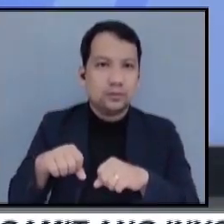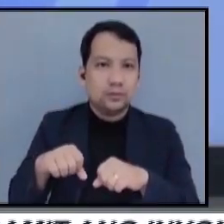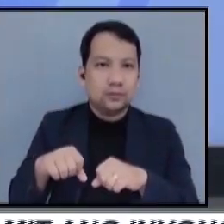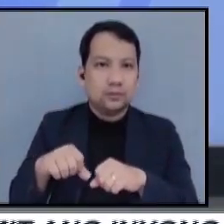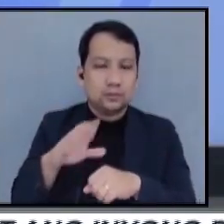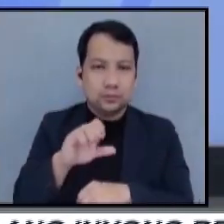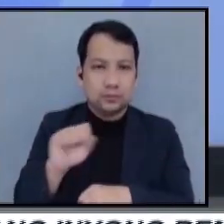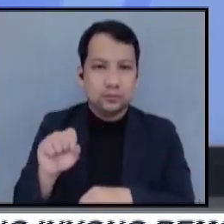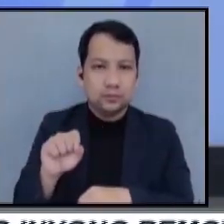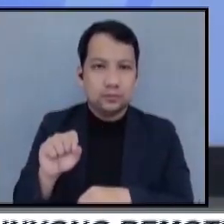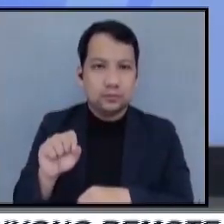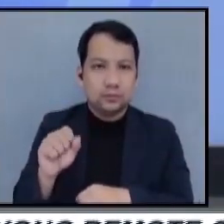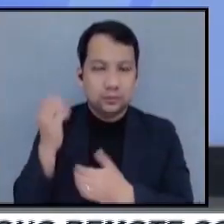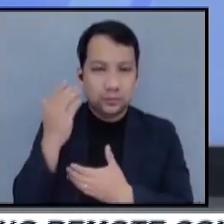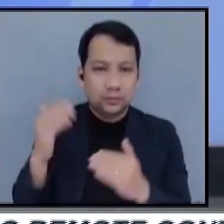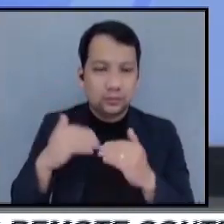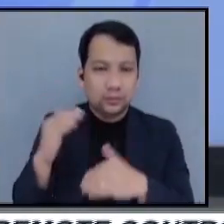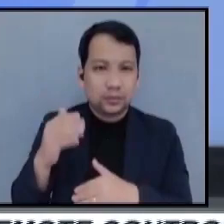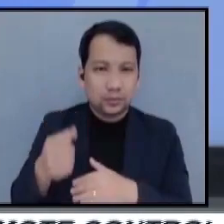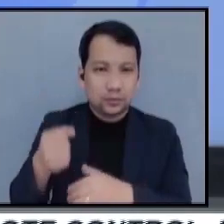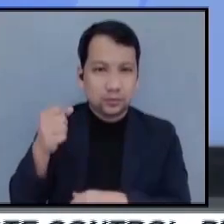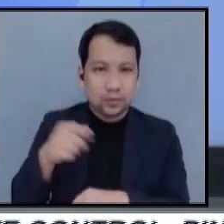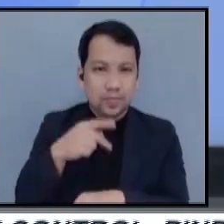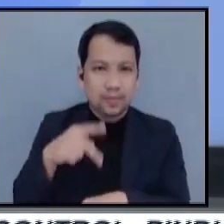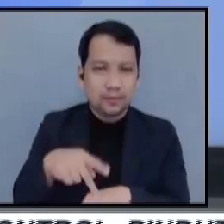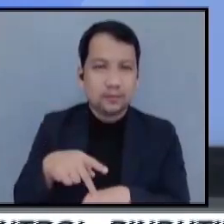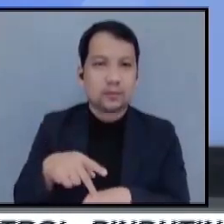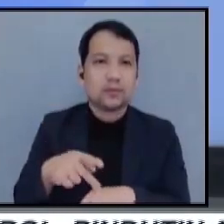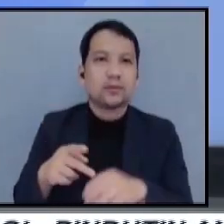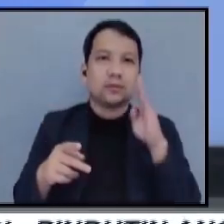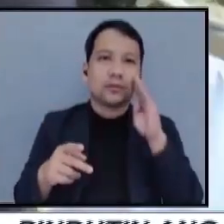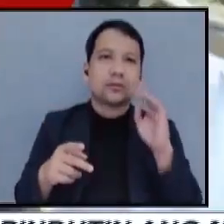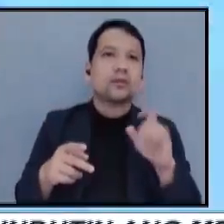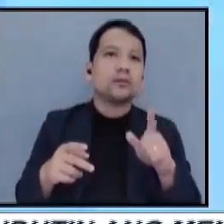smugglers and hoarders sa bansa. Si Bel Custodio sa detalye.